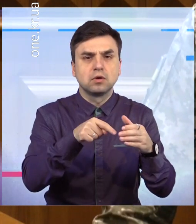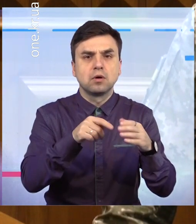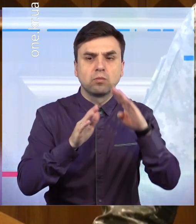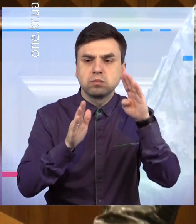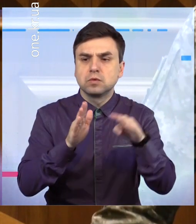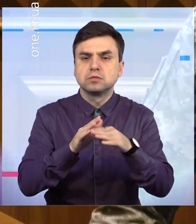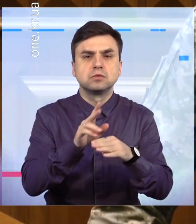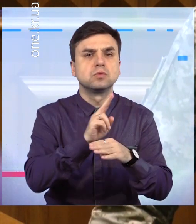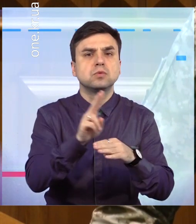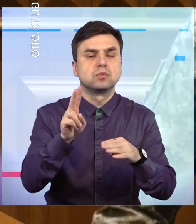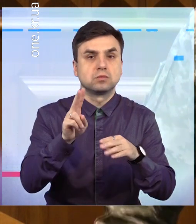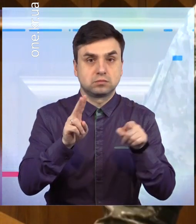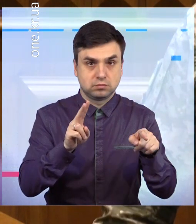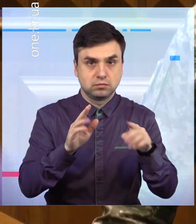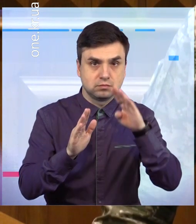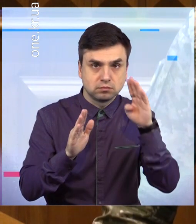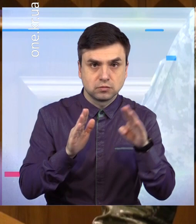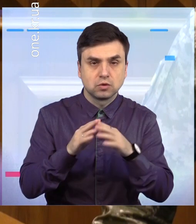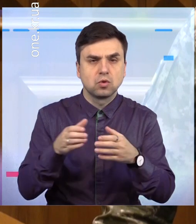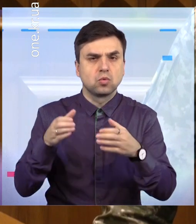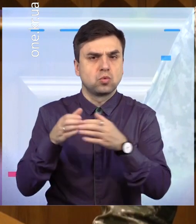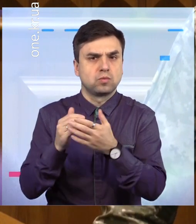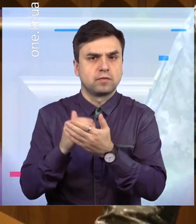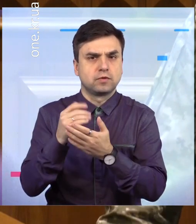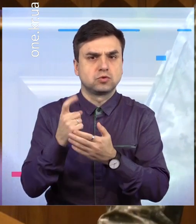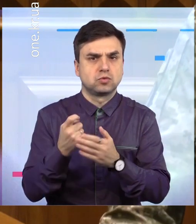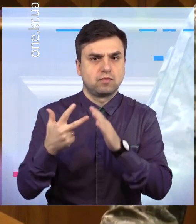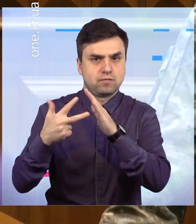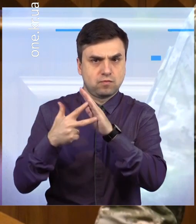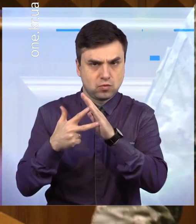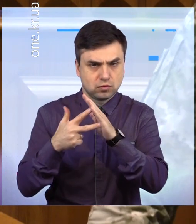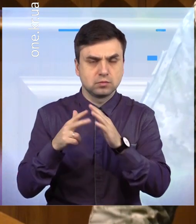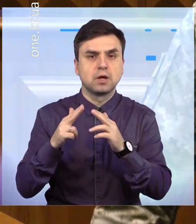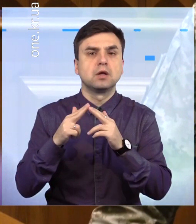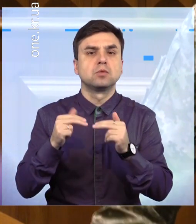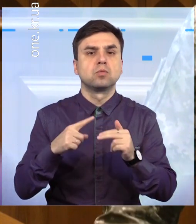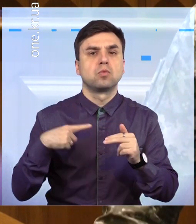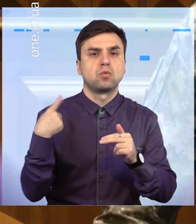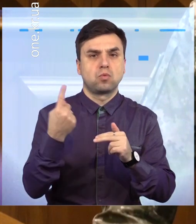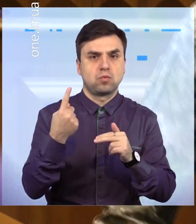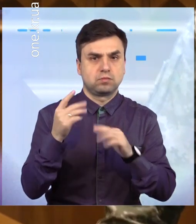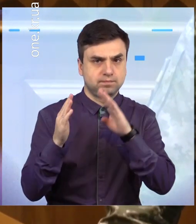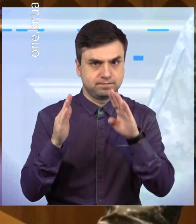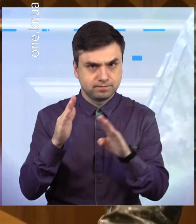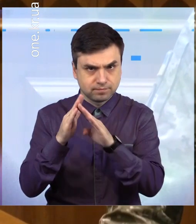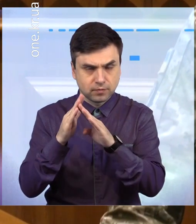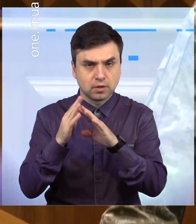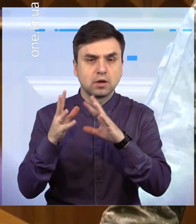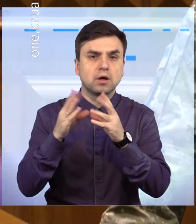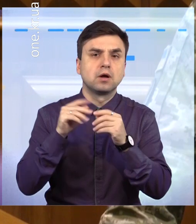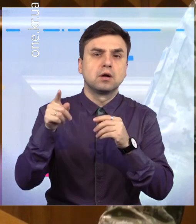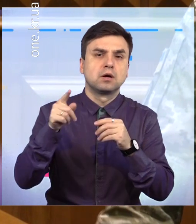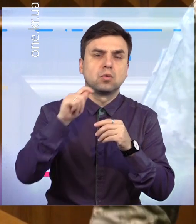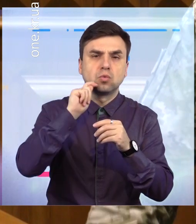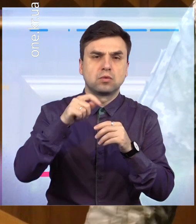108-й бригаді, яка підпорядковується регіональному управлінню територіальної оборони, яке підпорядковується головнокомандувачу